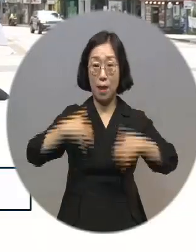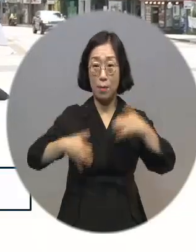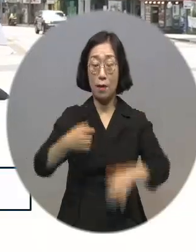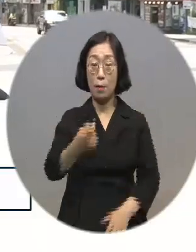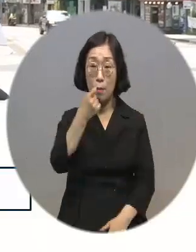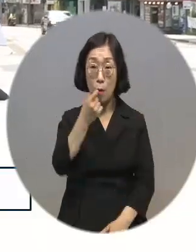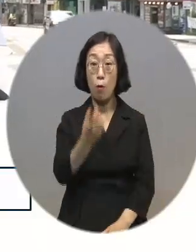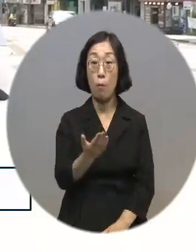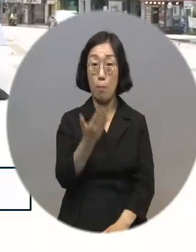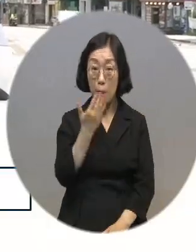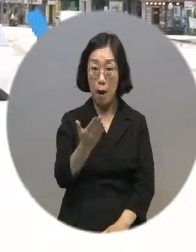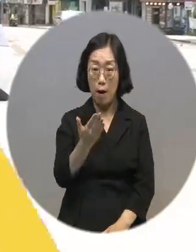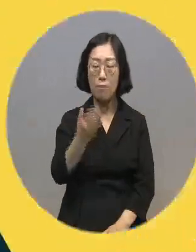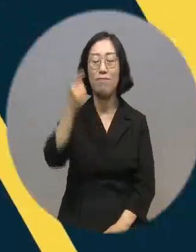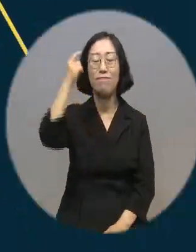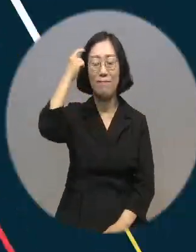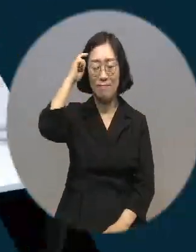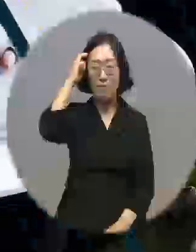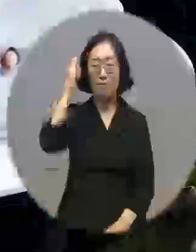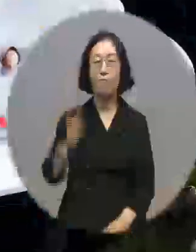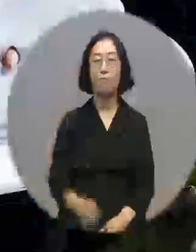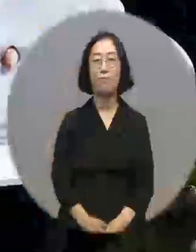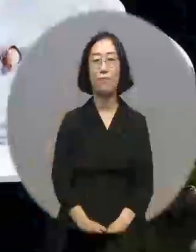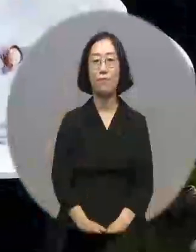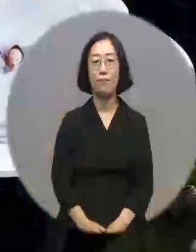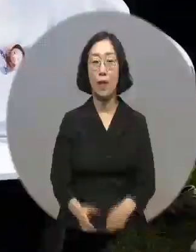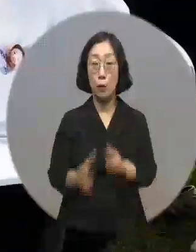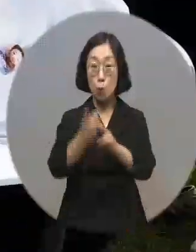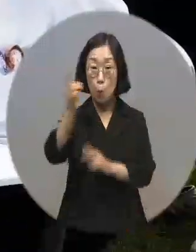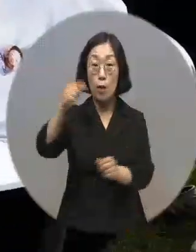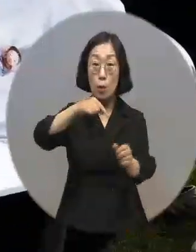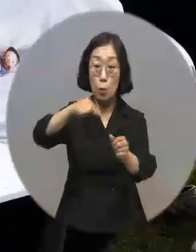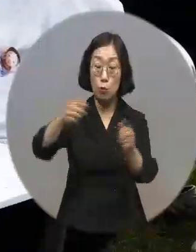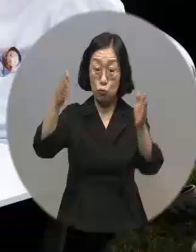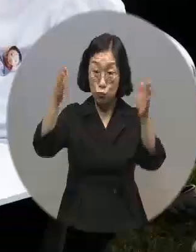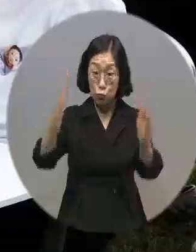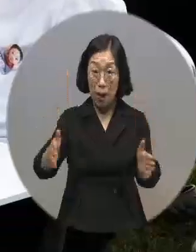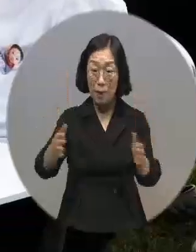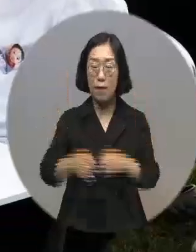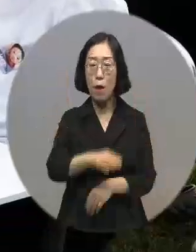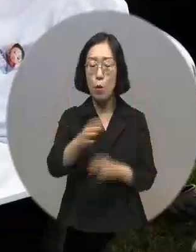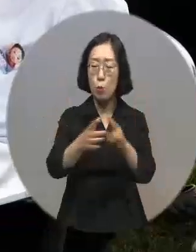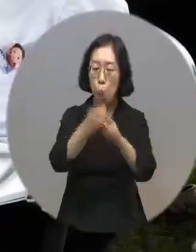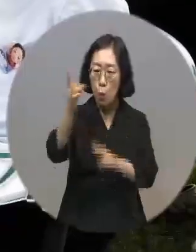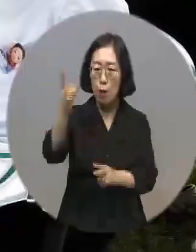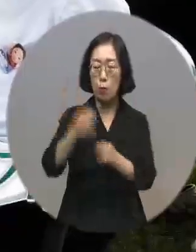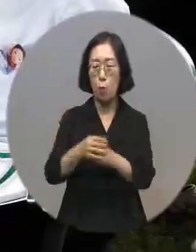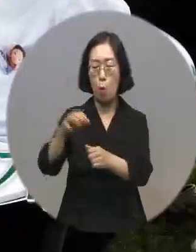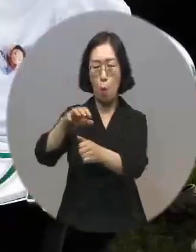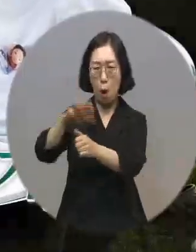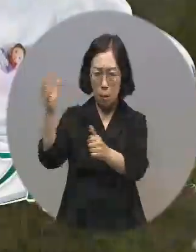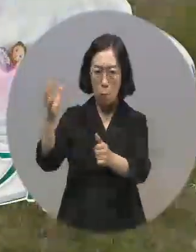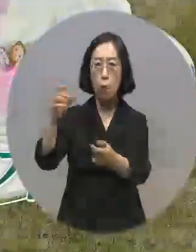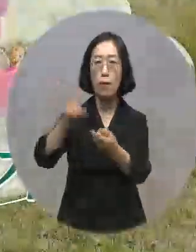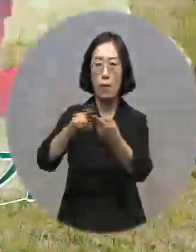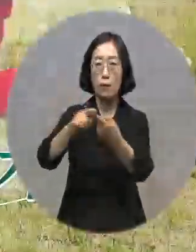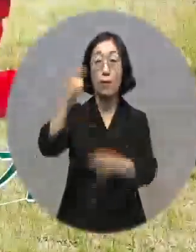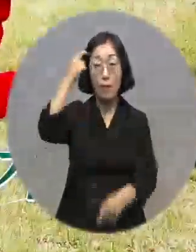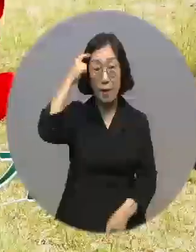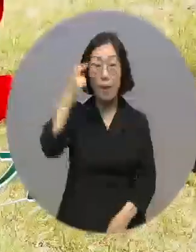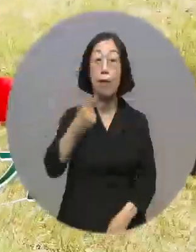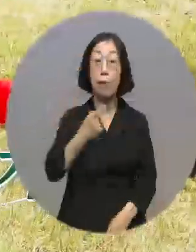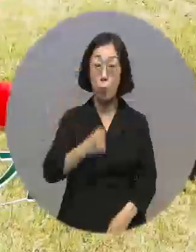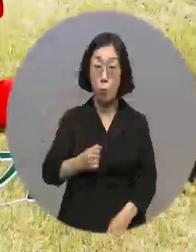수 있구나라는 생각이 듭니다. 통일 교육 주간을 통해 통일과 광복을 한 번 더 생각해보고